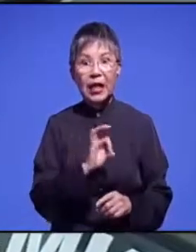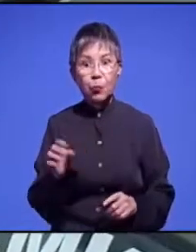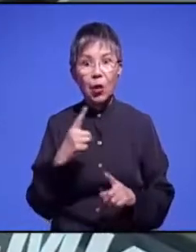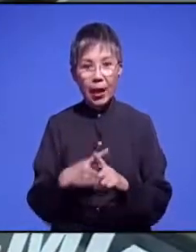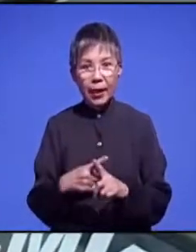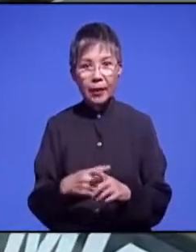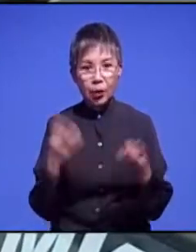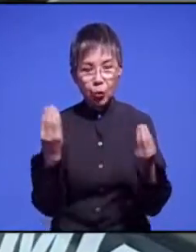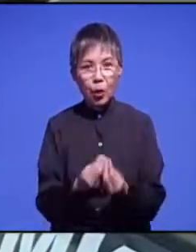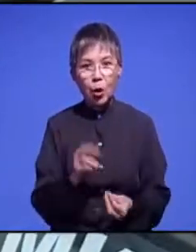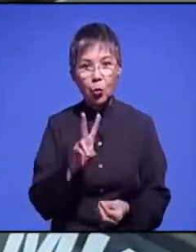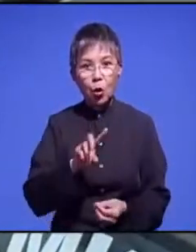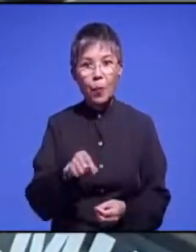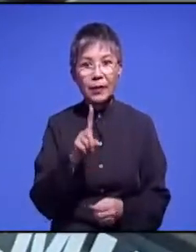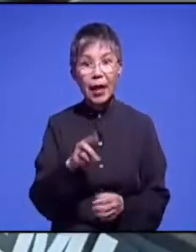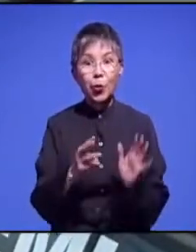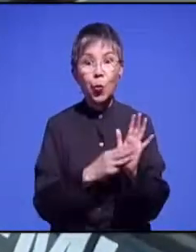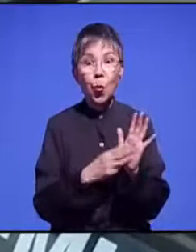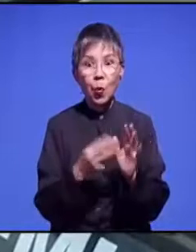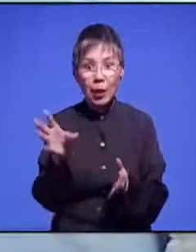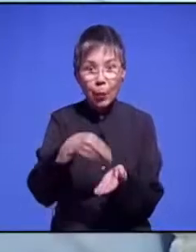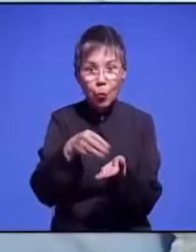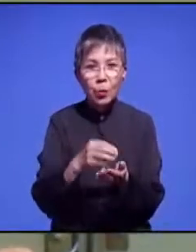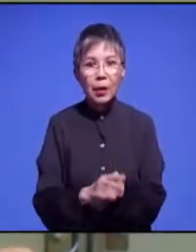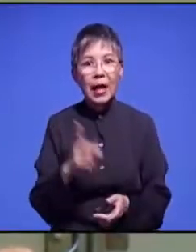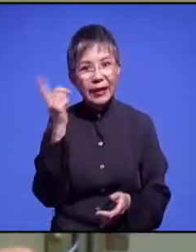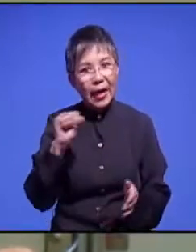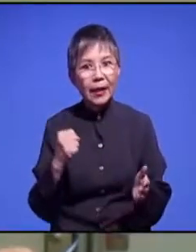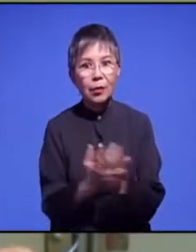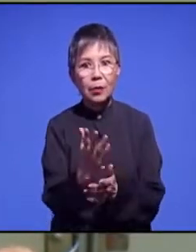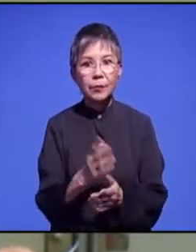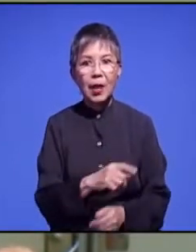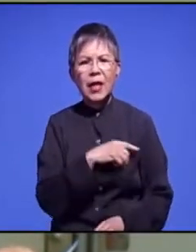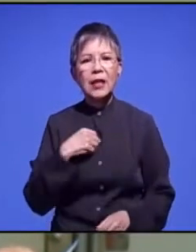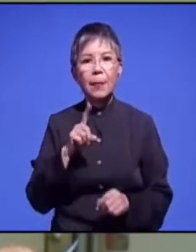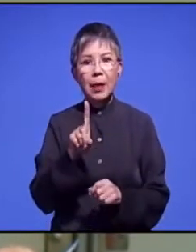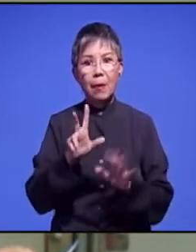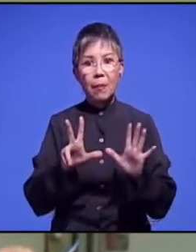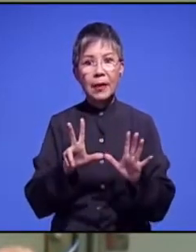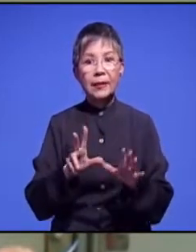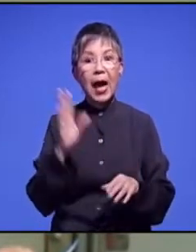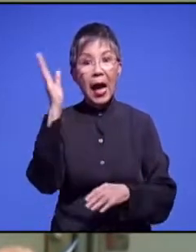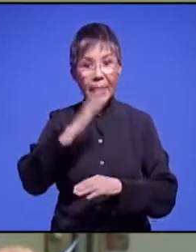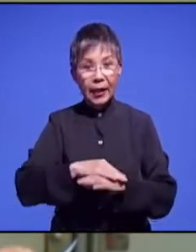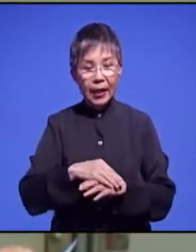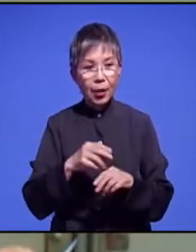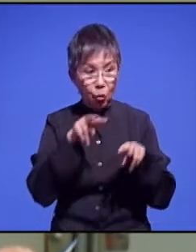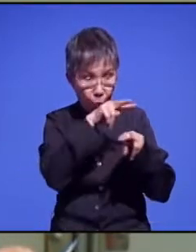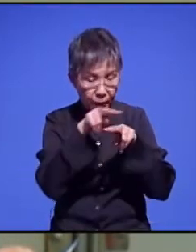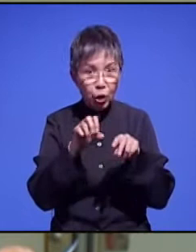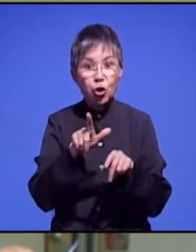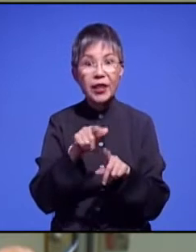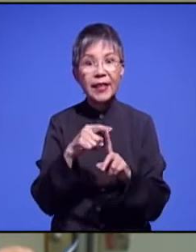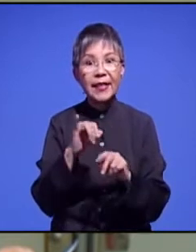mencapai 2,1 miliar rupiah. Selama 18 hari pelaksanaan operasi justisi,